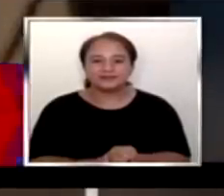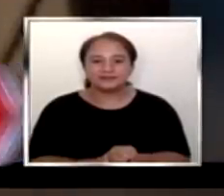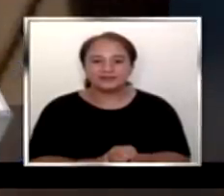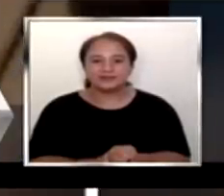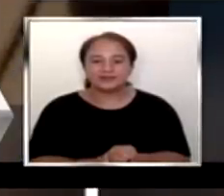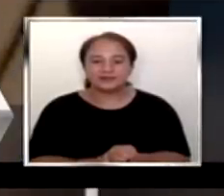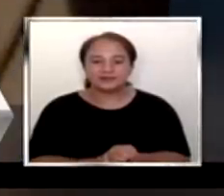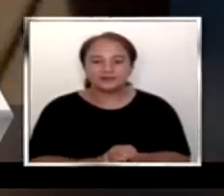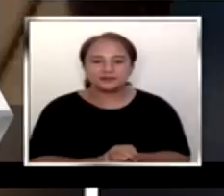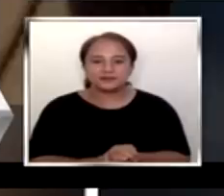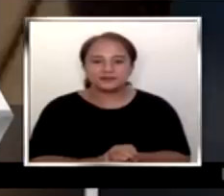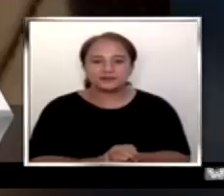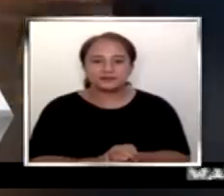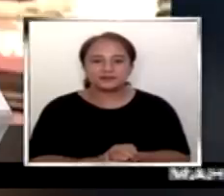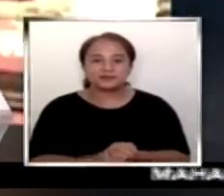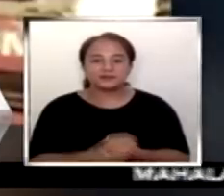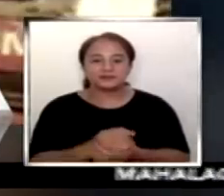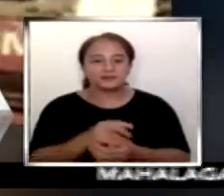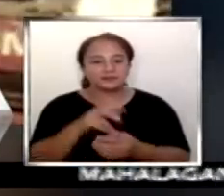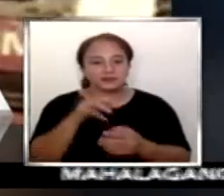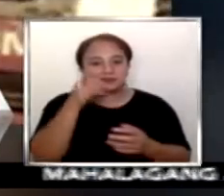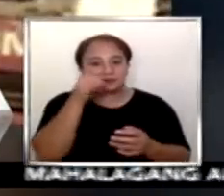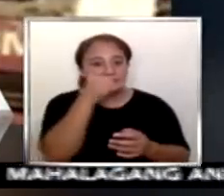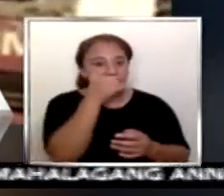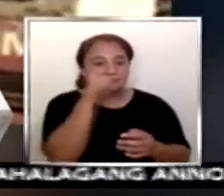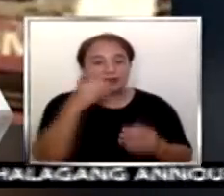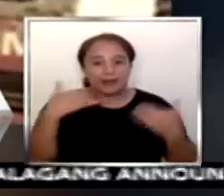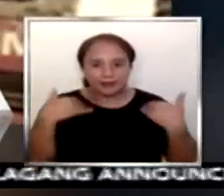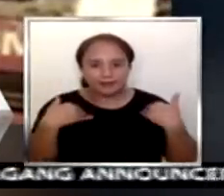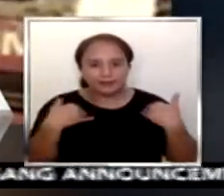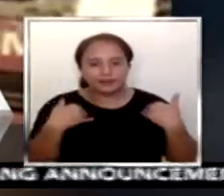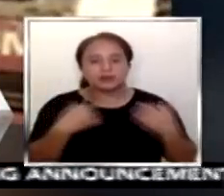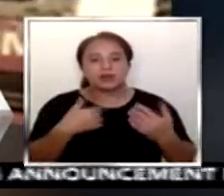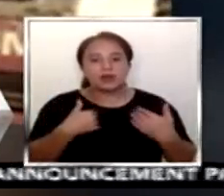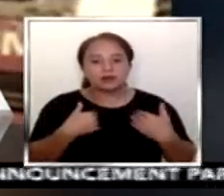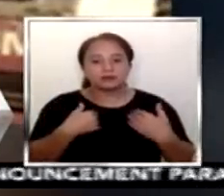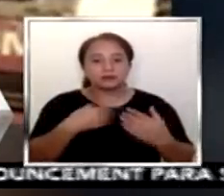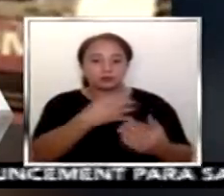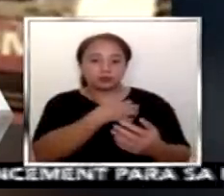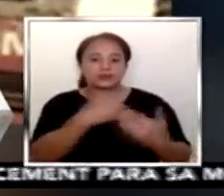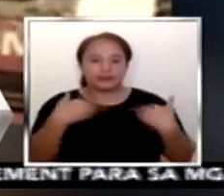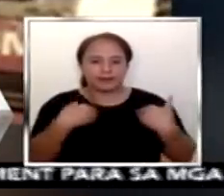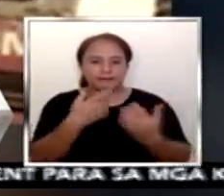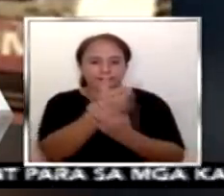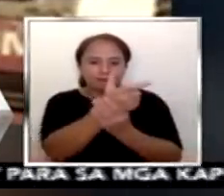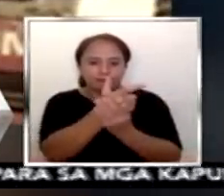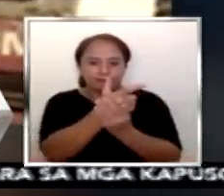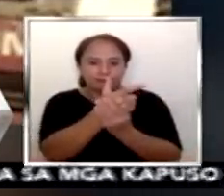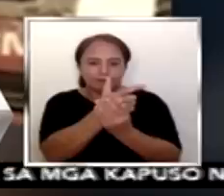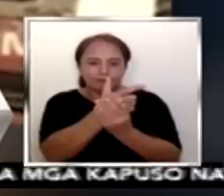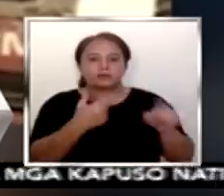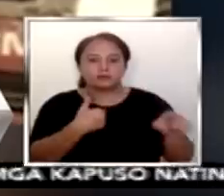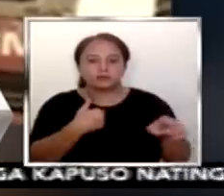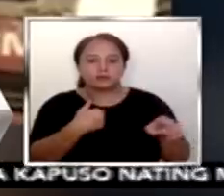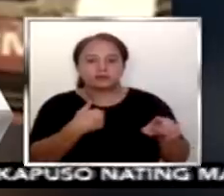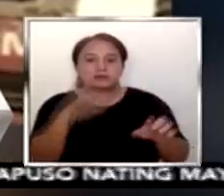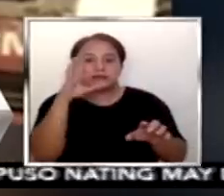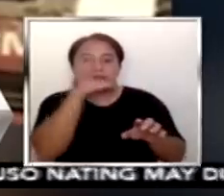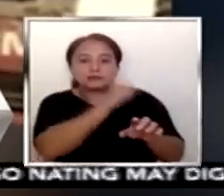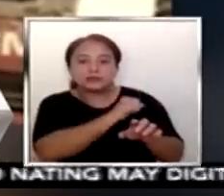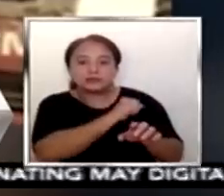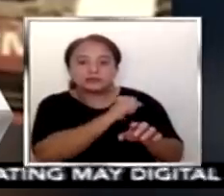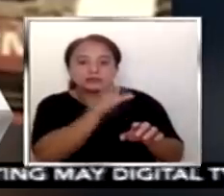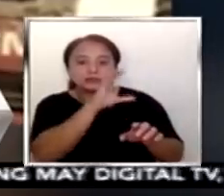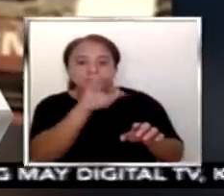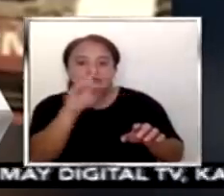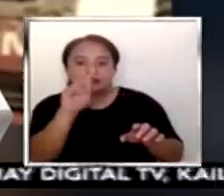Sa nahulikam na habulang ito, makikitang may hawak na baril ang pulis. Ang hindi nakuhanan ng CCTV ang pagbaril umano